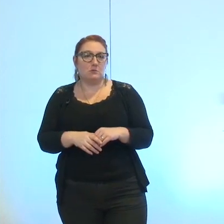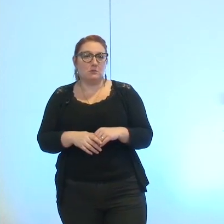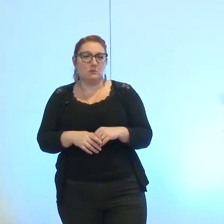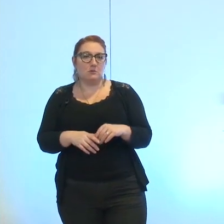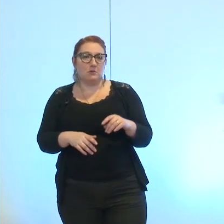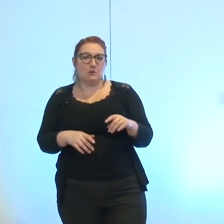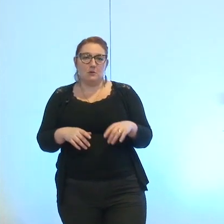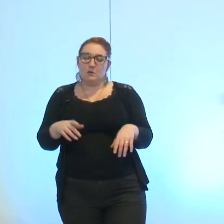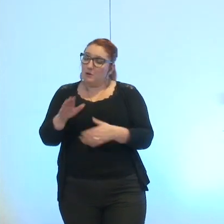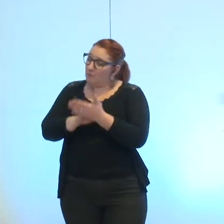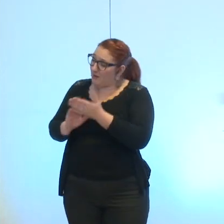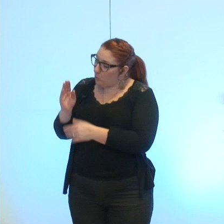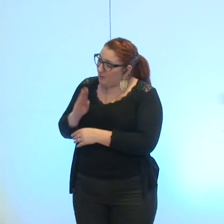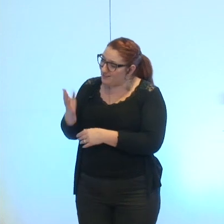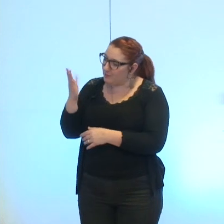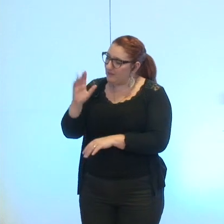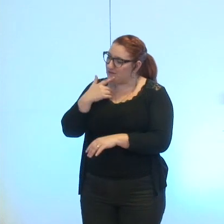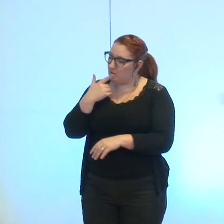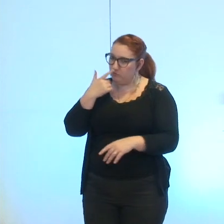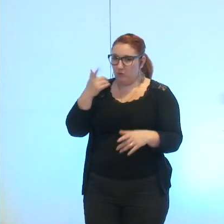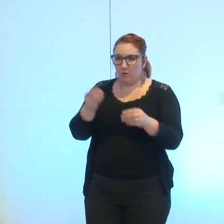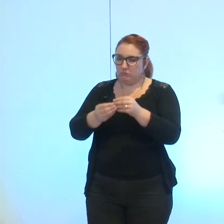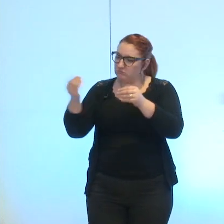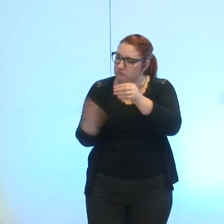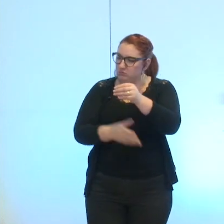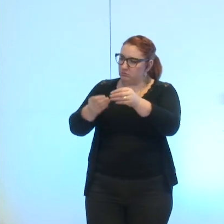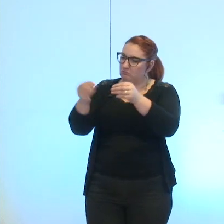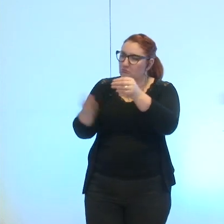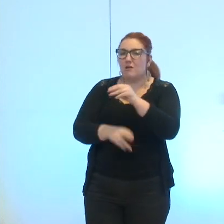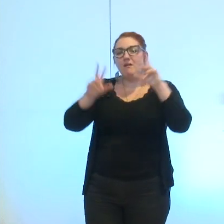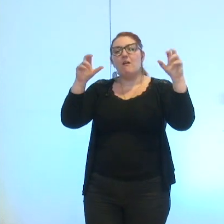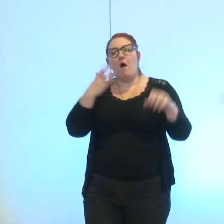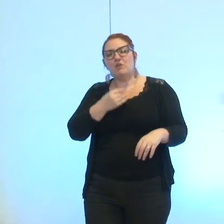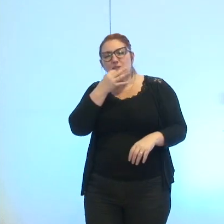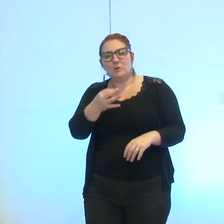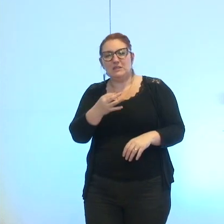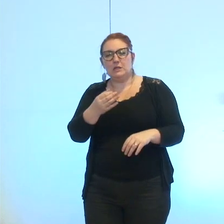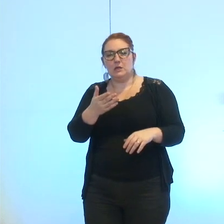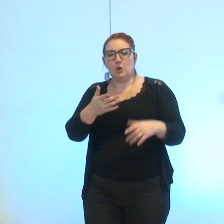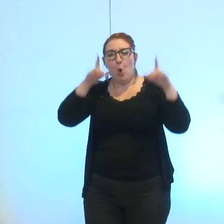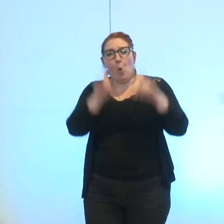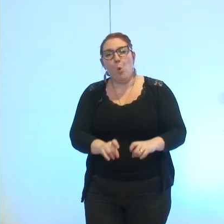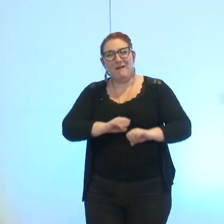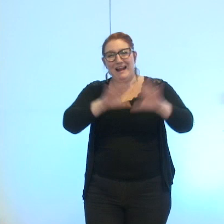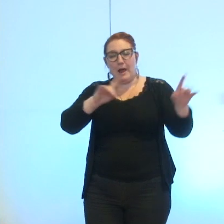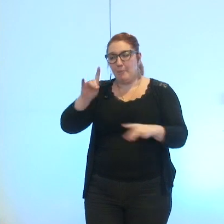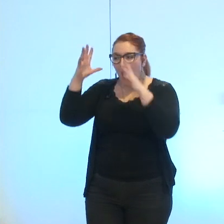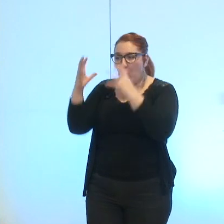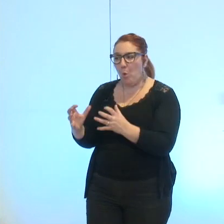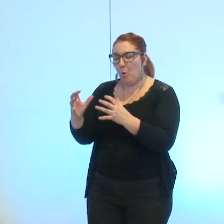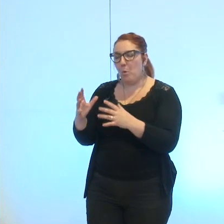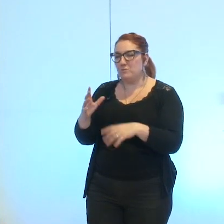en bon français et que vous les décidez comme ça sans que nous ayons véritablement le fil conducteur de ce qui